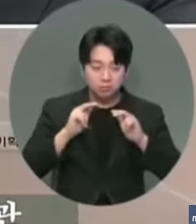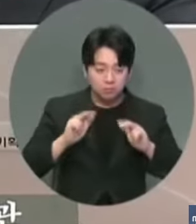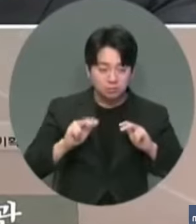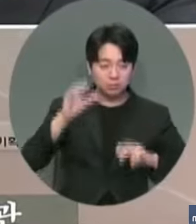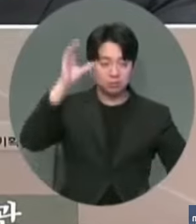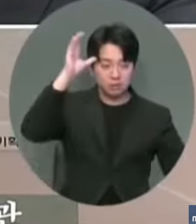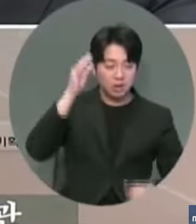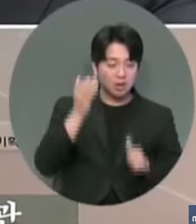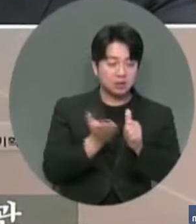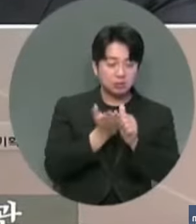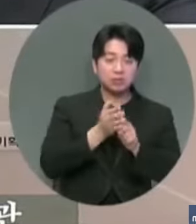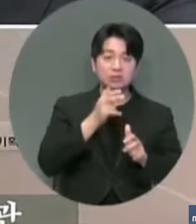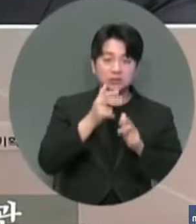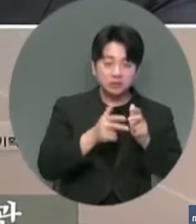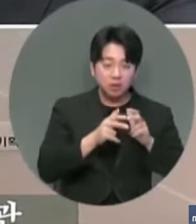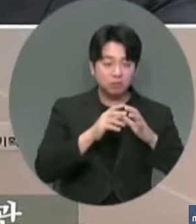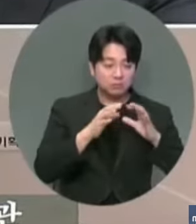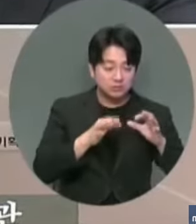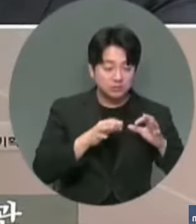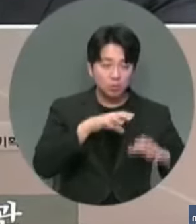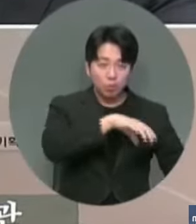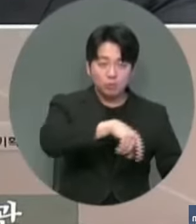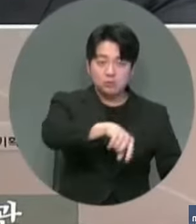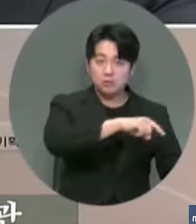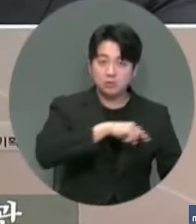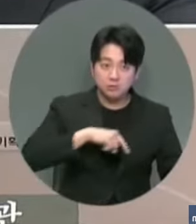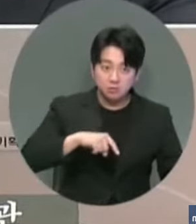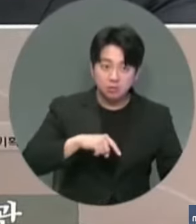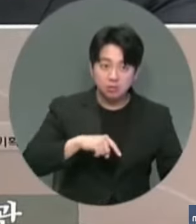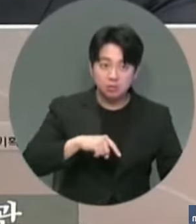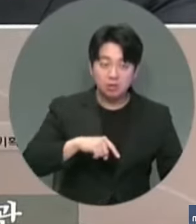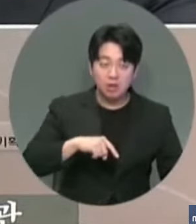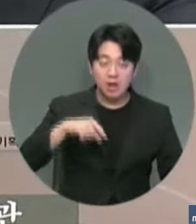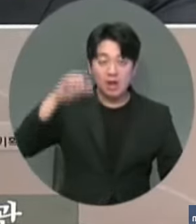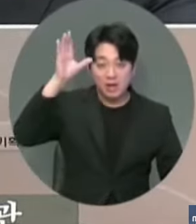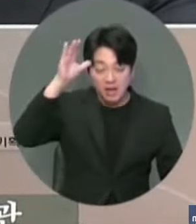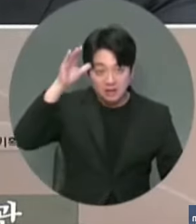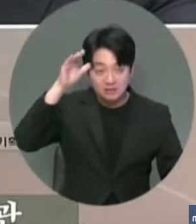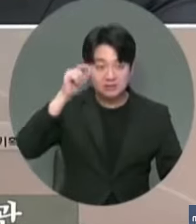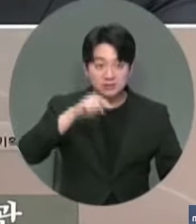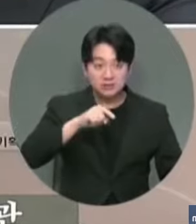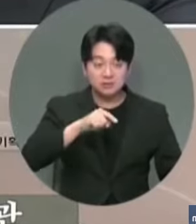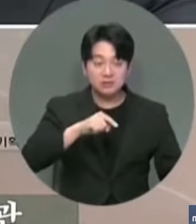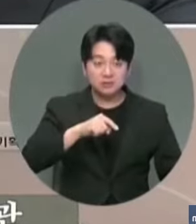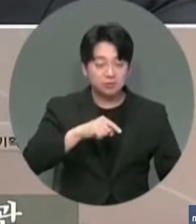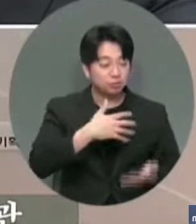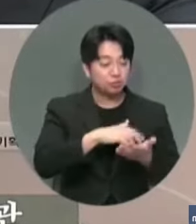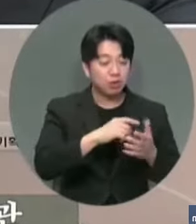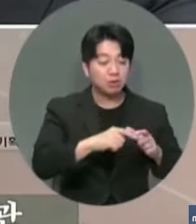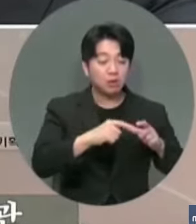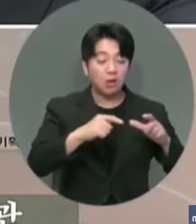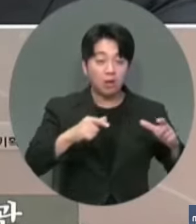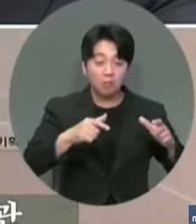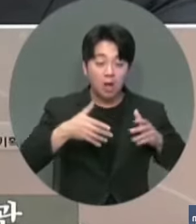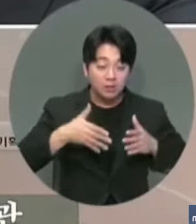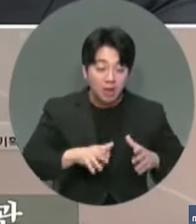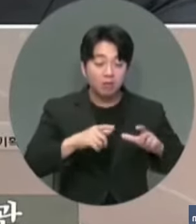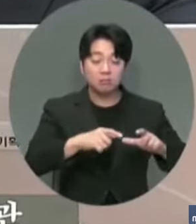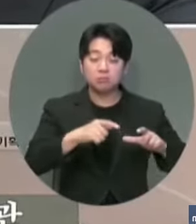현장에서 자연 번식이 일어나는 거를 막을 방법이 없대요. 그럴 거 아니겠습니까? 강아지들이